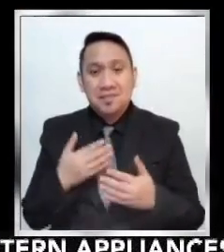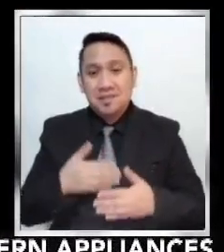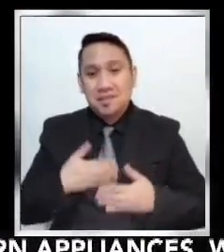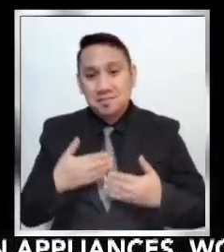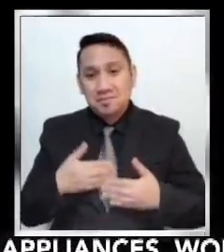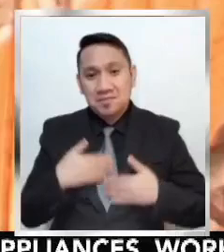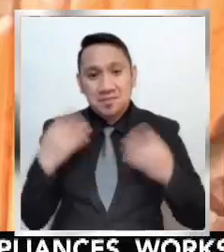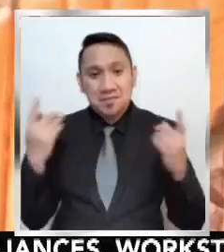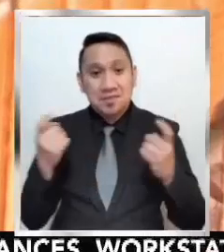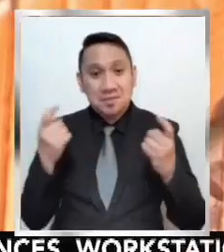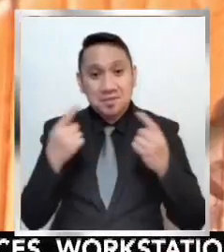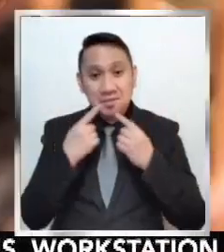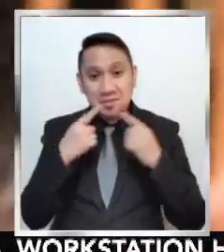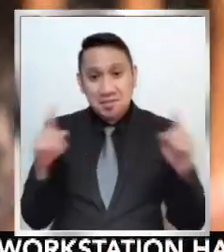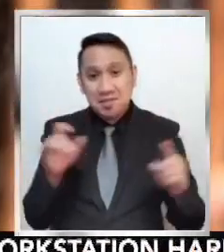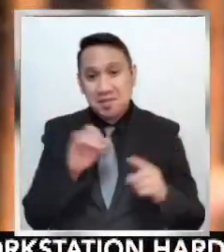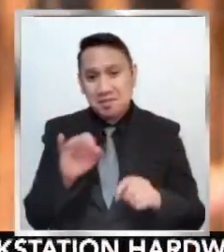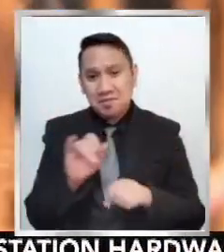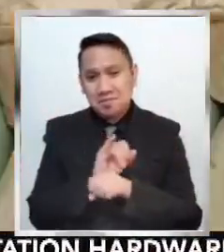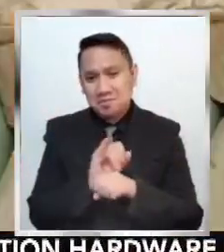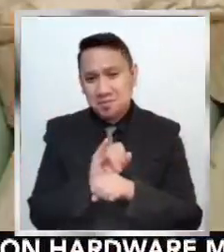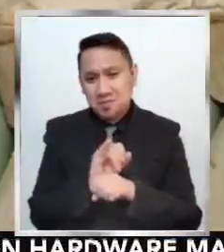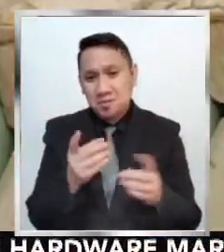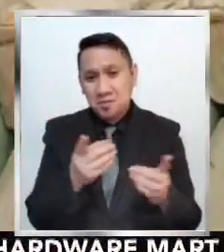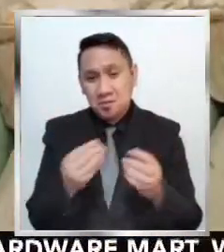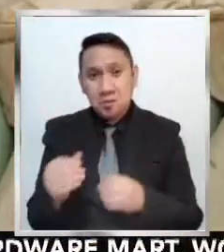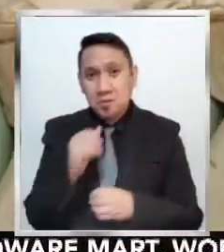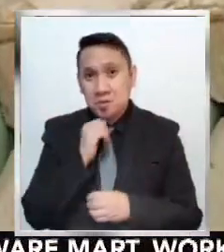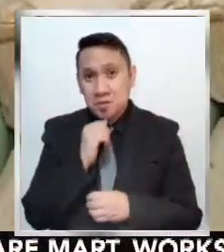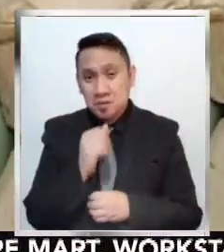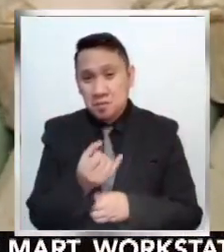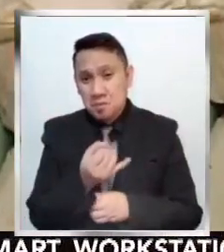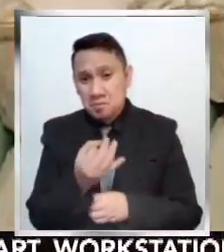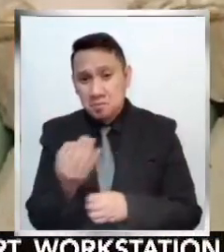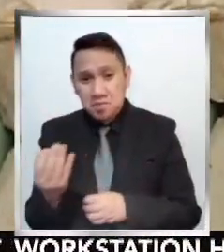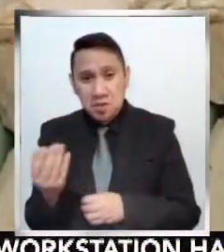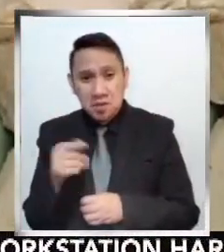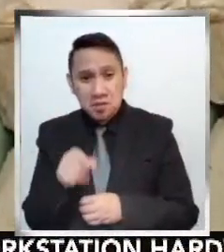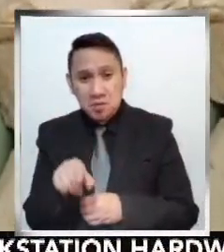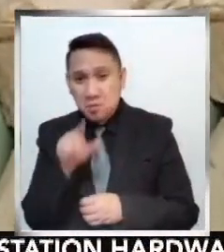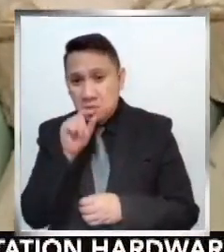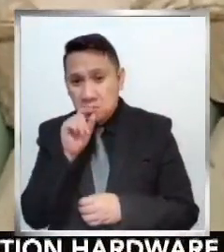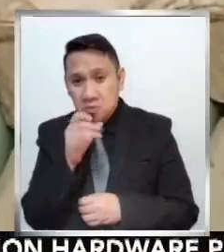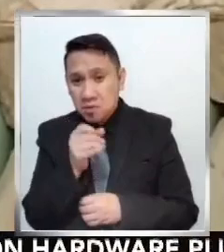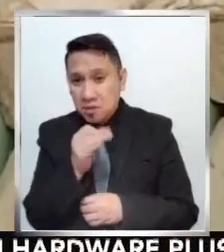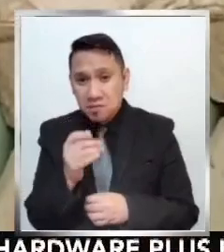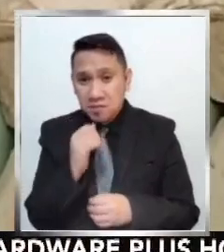kapag ito'y pinaghirapan. At huwag munang magbilang ng sisiyo hanggat hindi pa napipisa ang itlog.